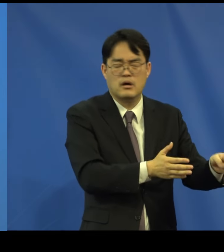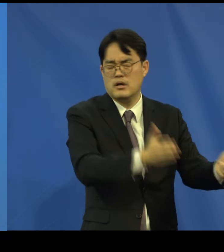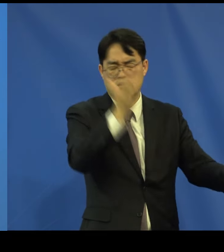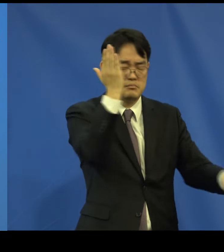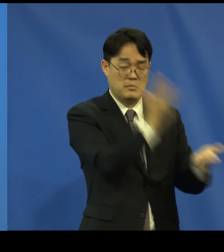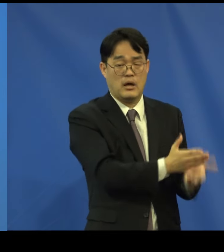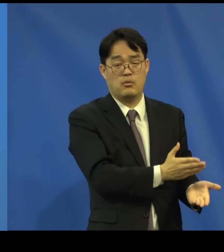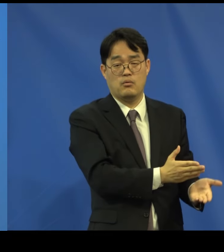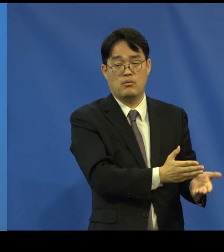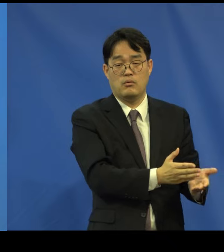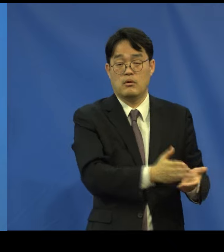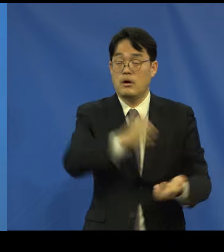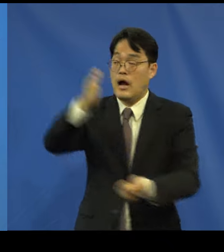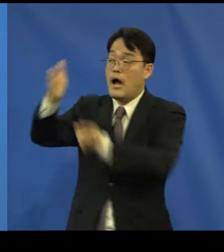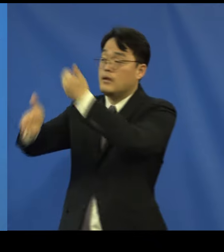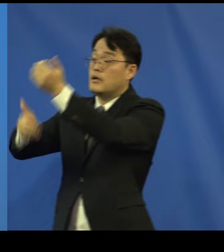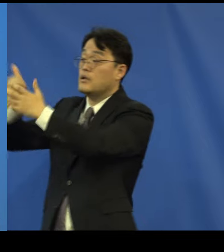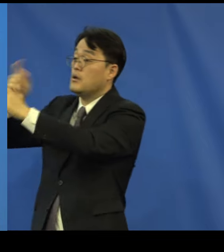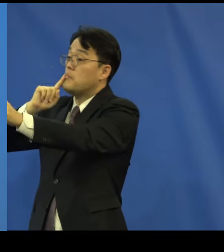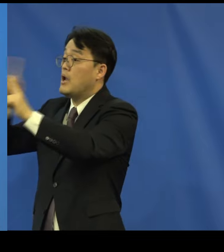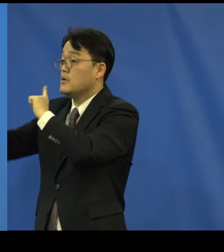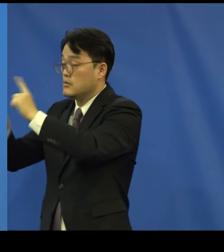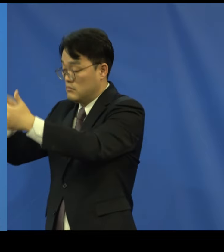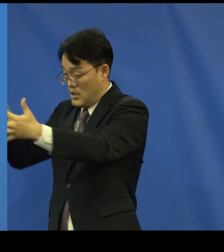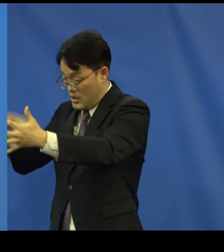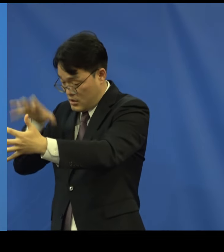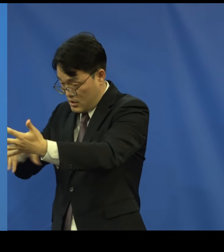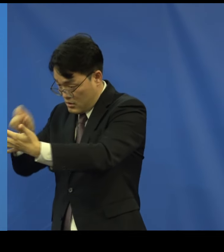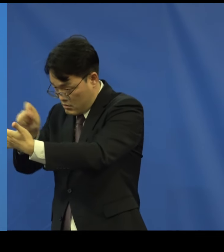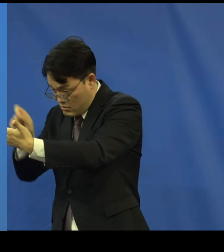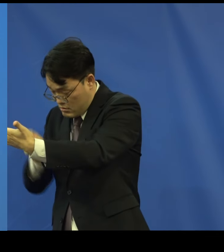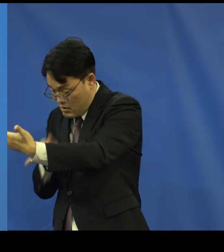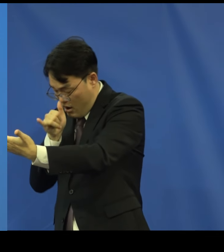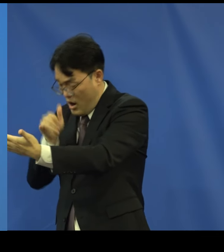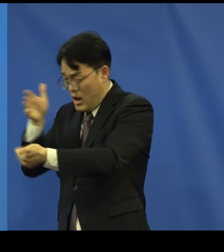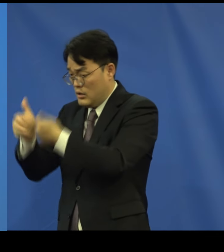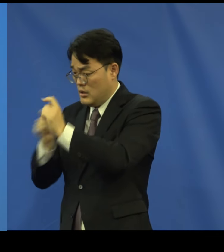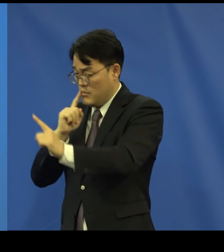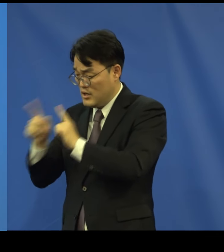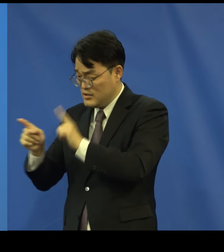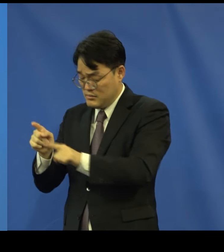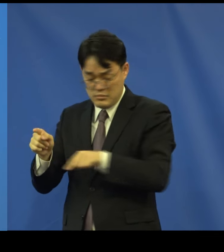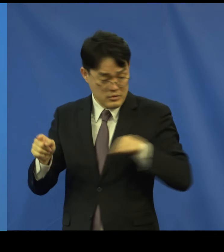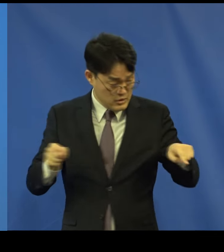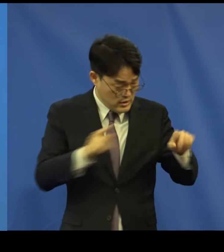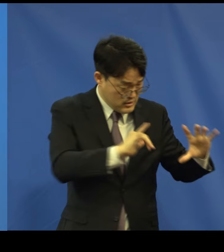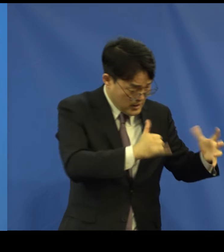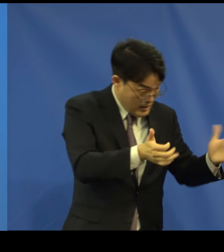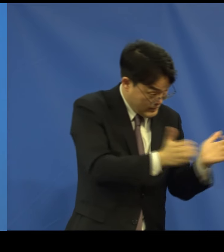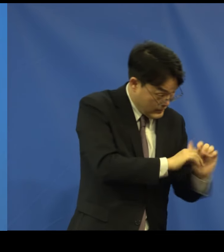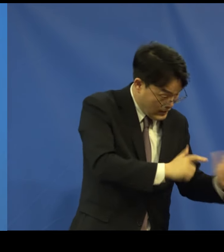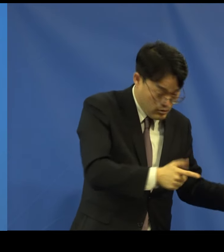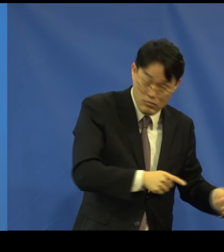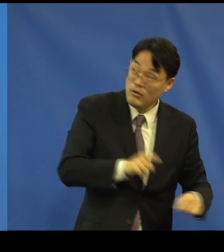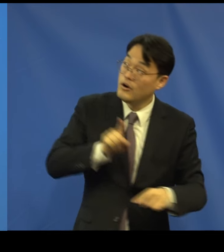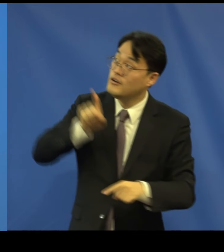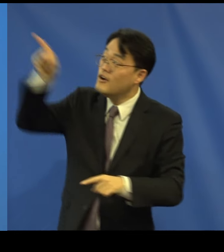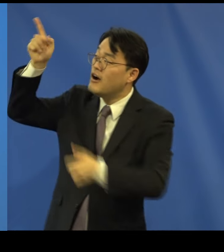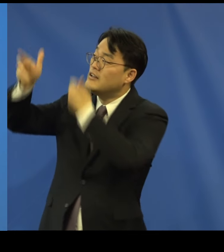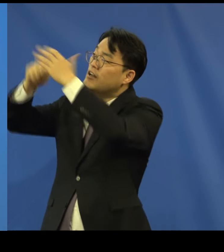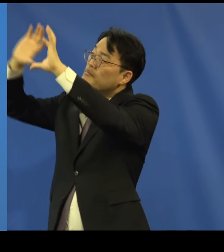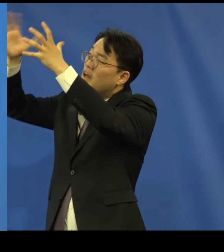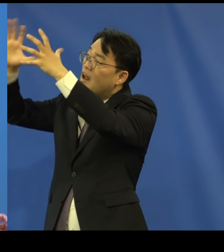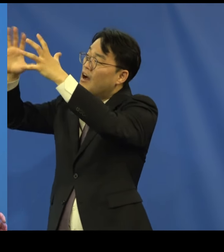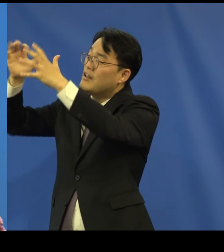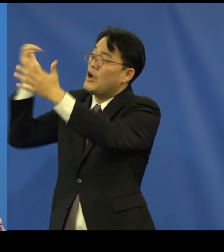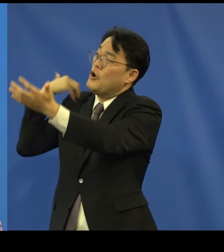근데 말씀을 살는 이유는 우리의 삶이 떡으로만 사는 게 아니라 우리의 영이, 우리 하나님의 나라에 또